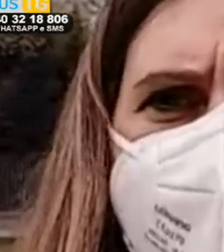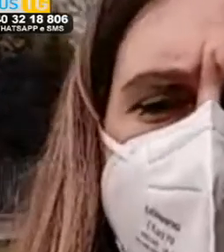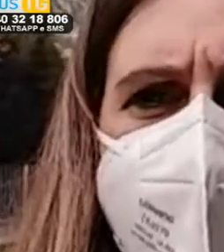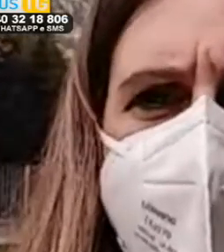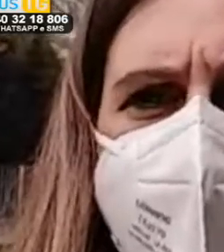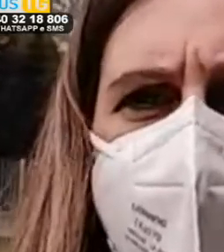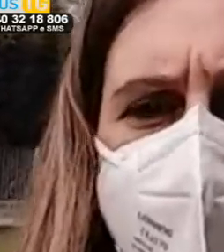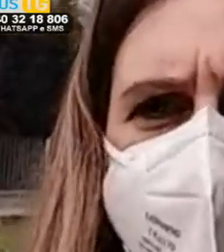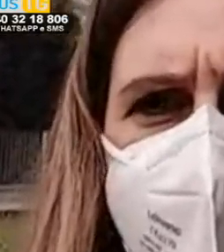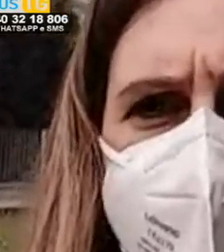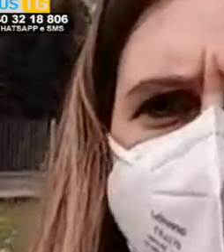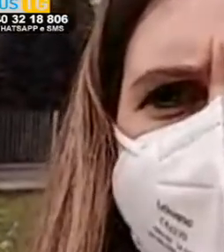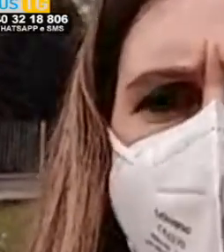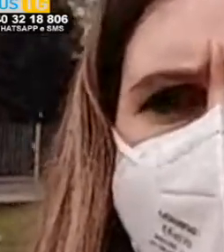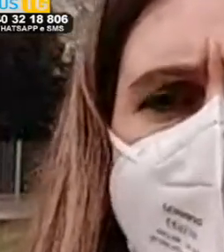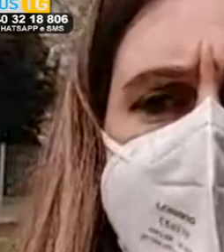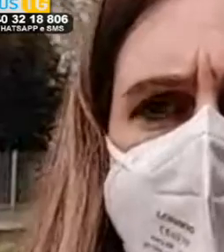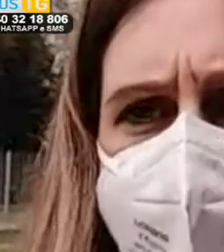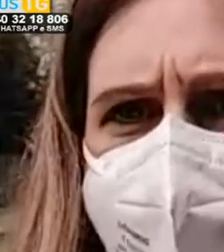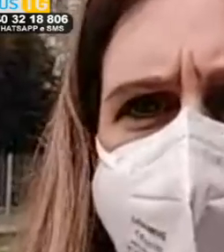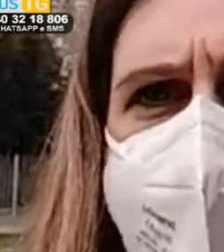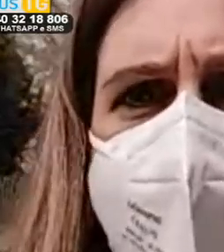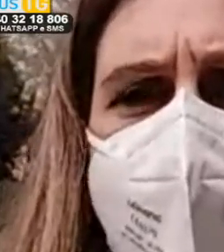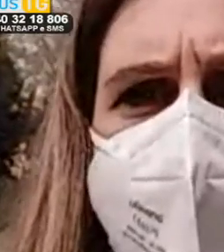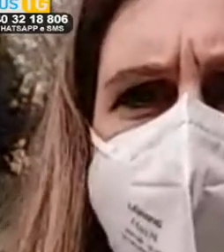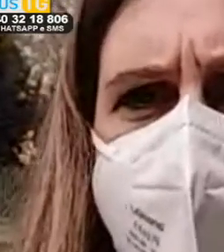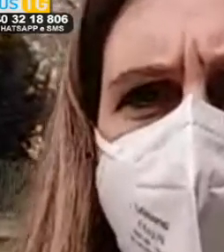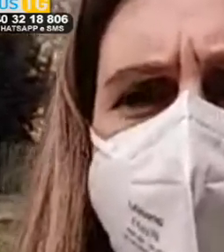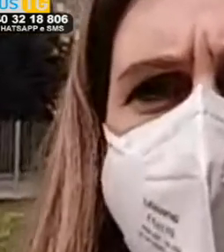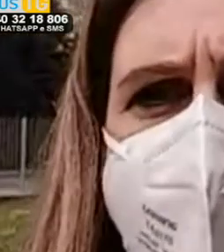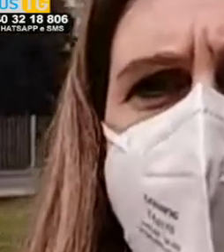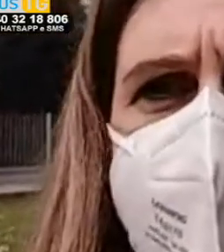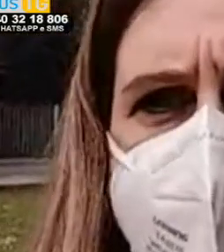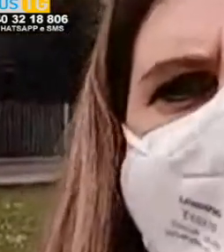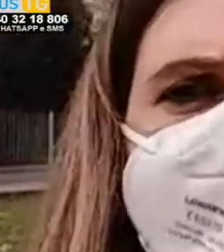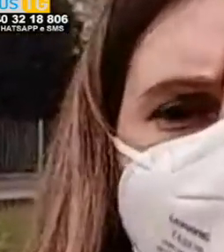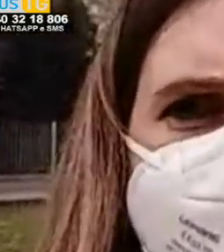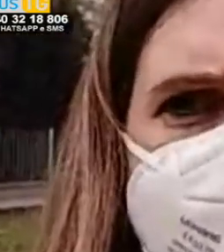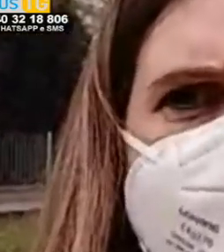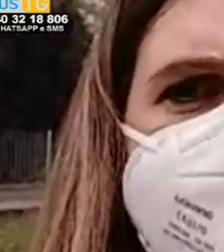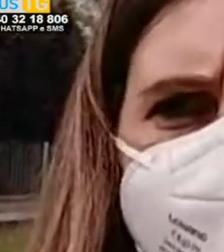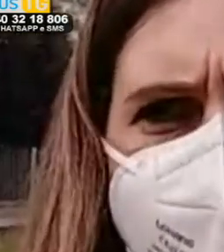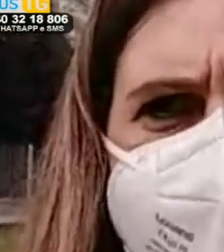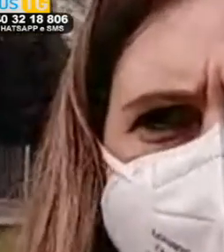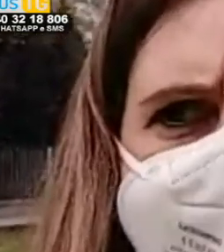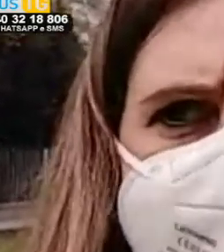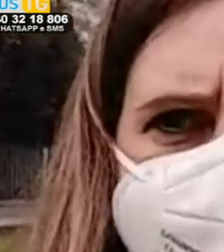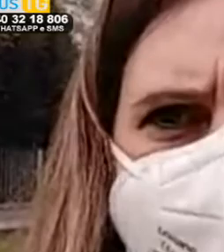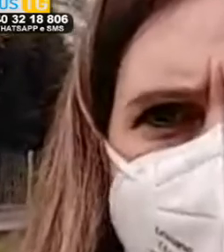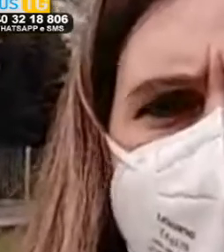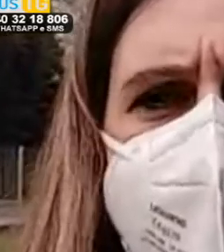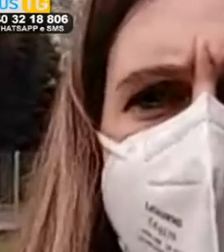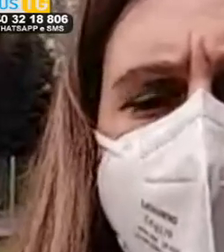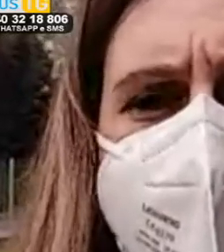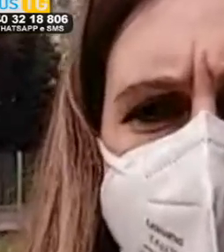quindi 1800 posti nel fine settimana, un centinaio di posti anche a Piove di Sacco e a Cittadella solo di